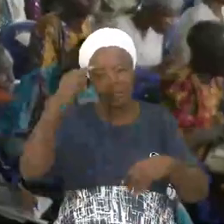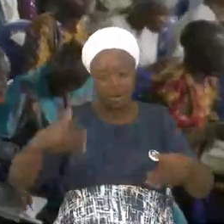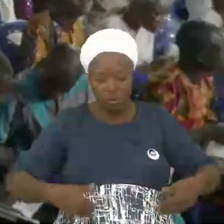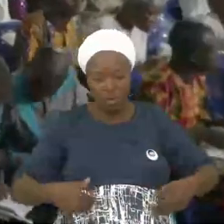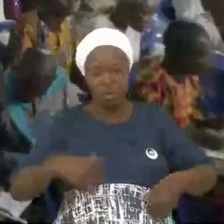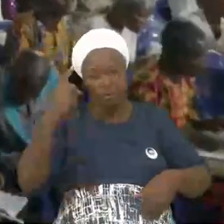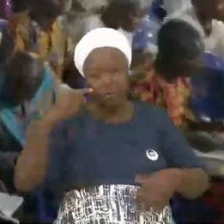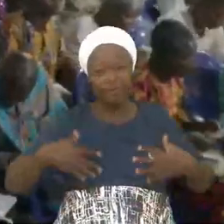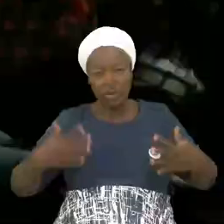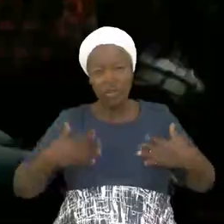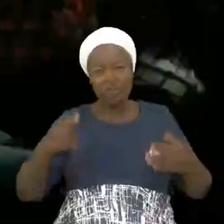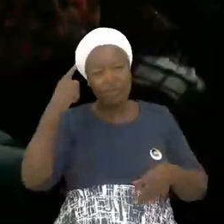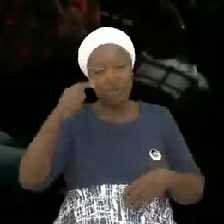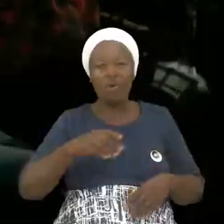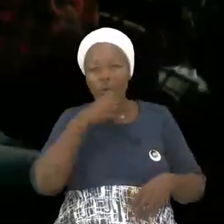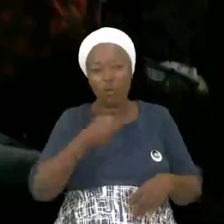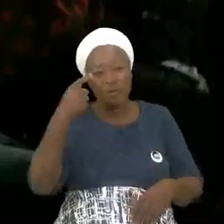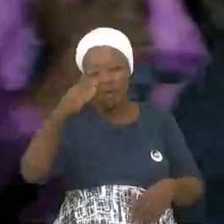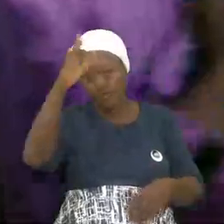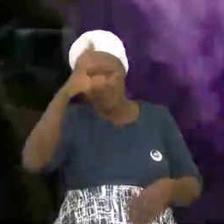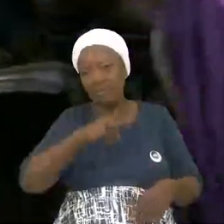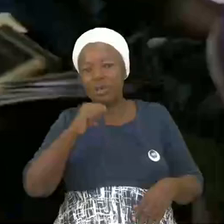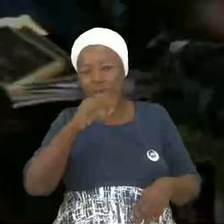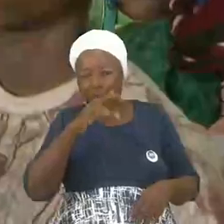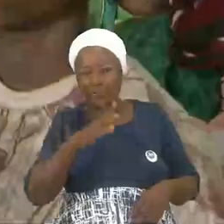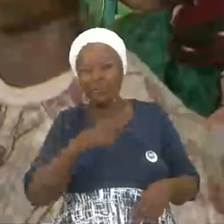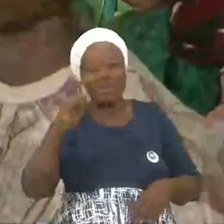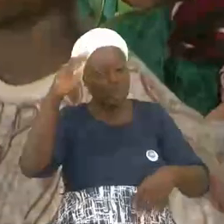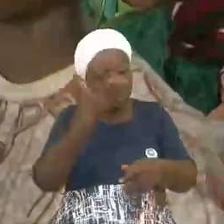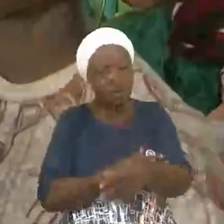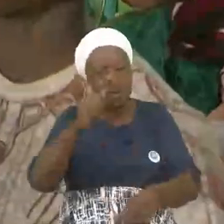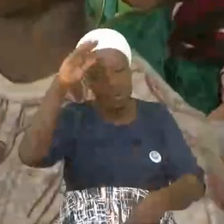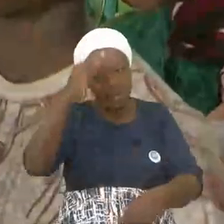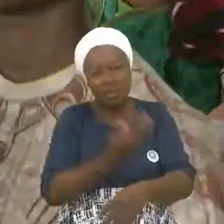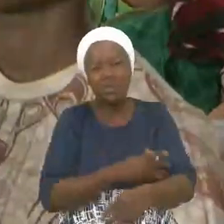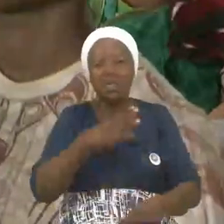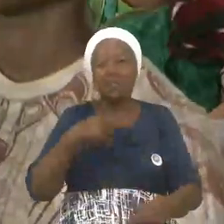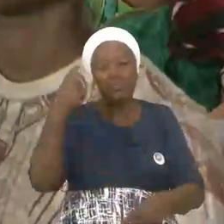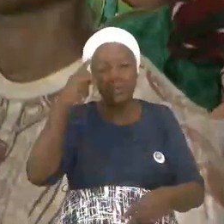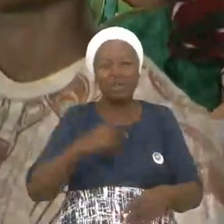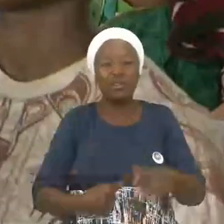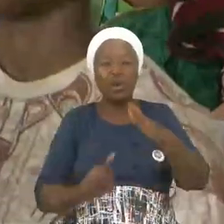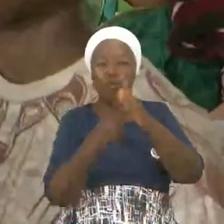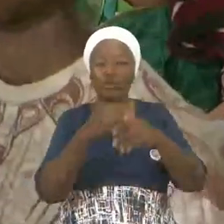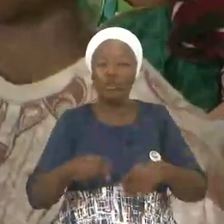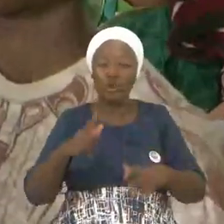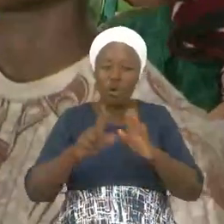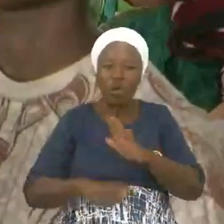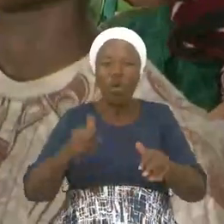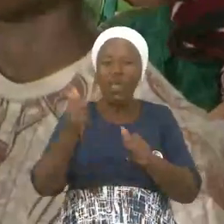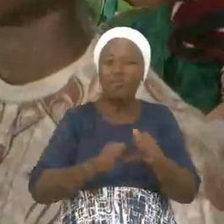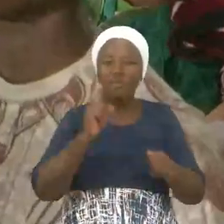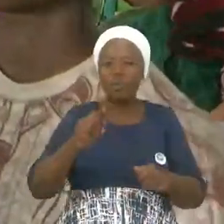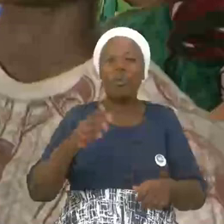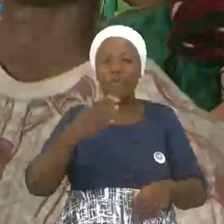Dis-le à haute voix, mon heure a sonné. Pour les jeunes, les vieux, les hommes, les femmes, les pères, les mères, pour les fils, pour